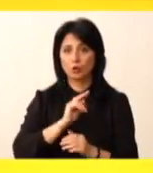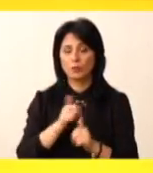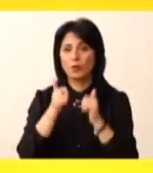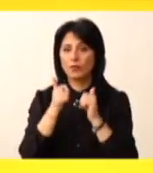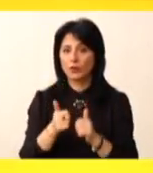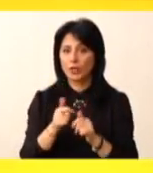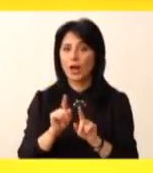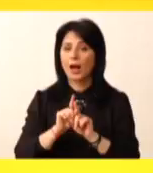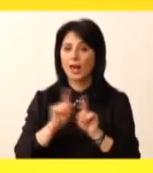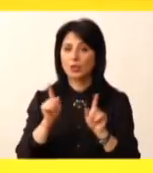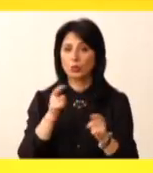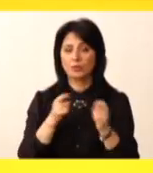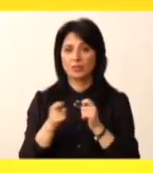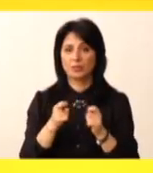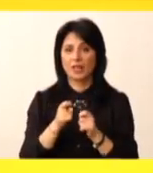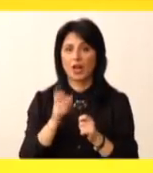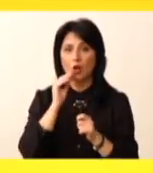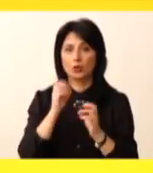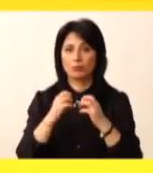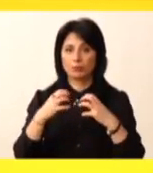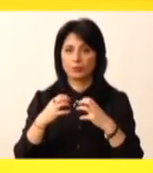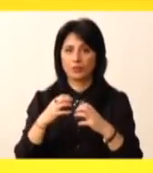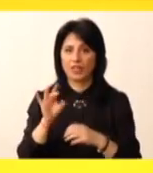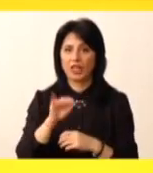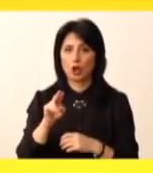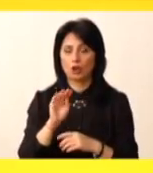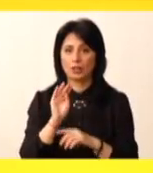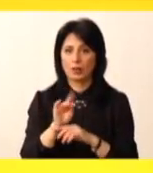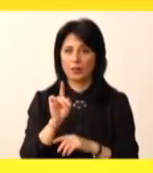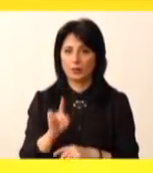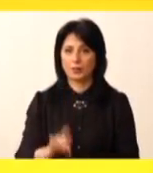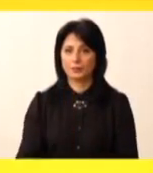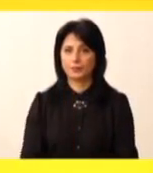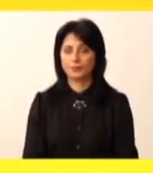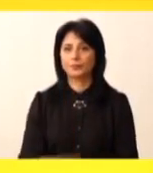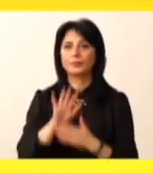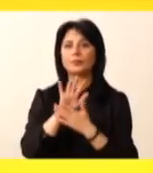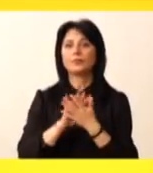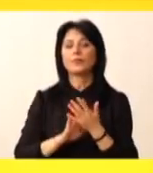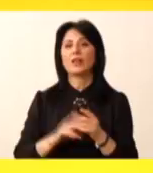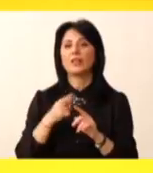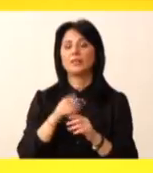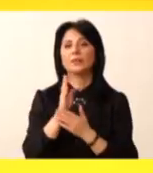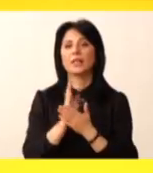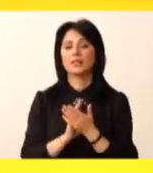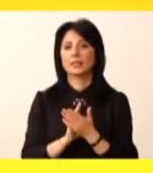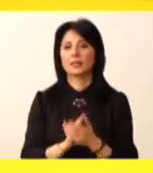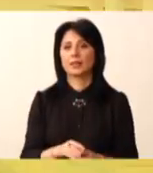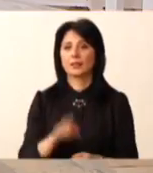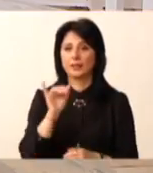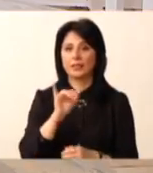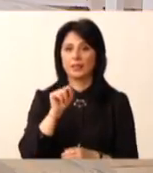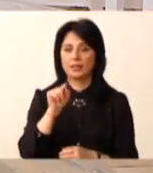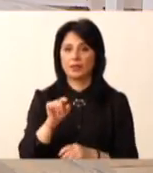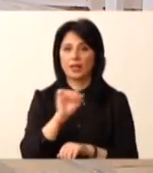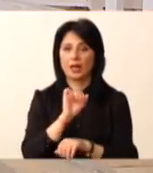არის განსაკუთრებული სიფრთხილის ზონა, როდესაც ლაპარაკობთ იოდის დამატებაზე. გავაგრძელოთ სწორედ იმ ნაწილიდან, სადაც